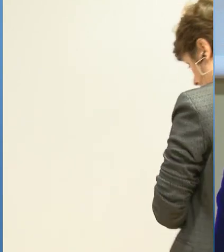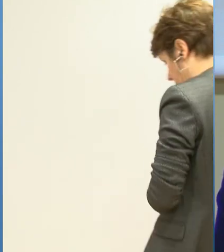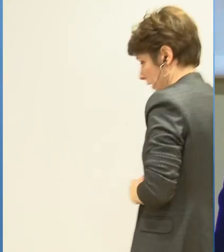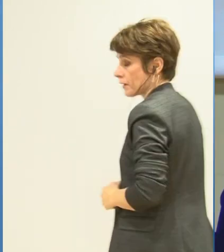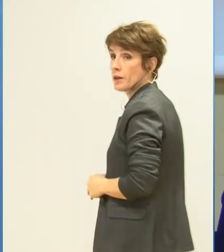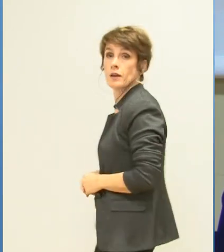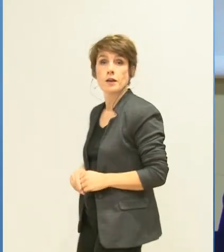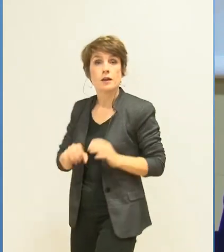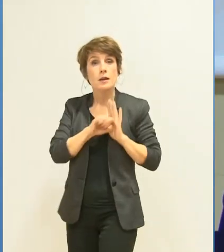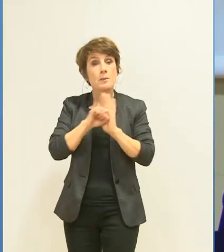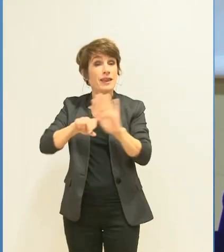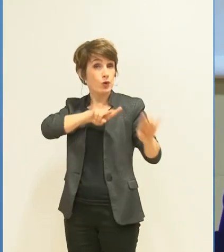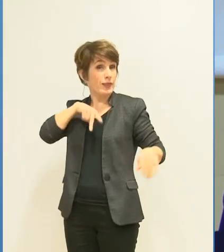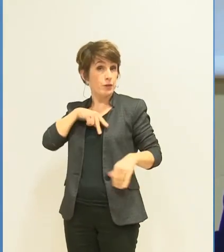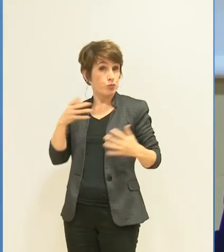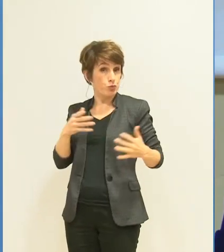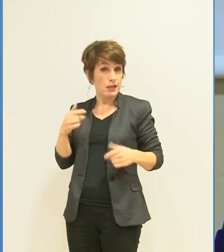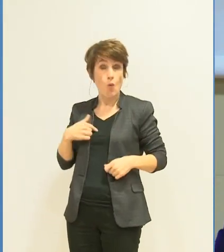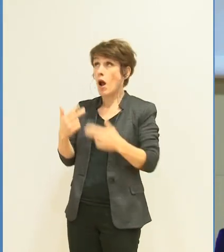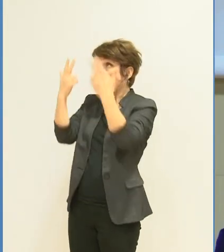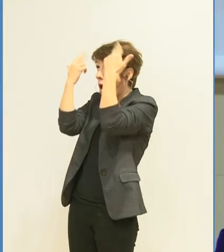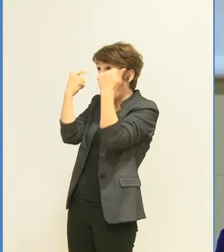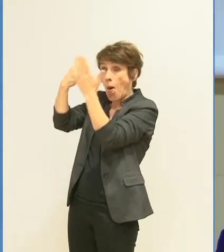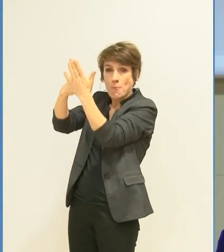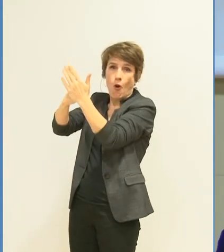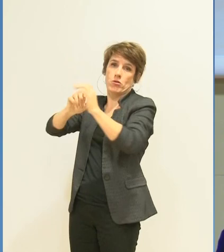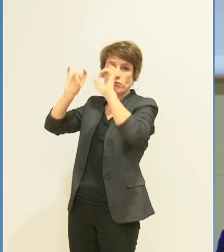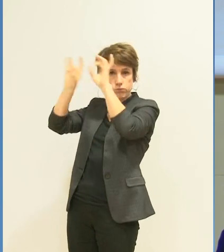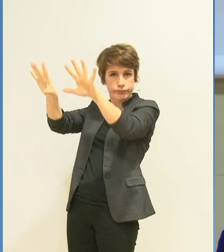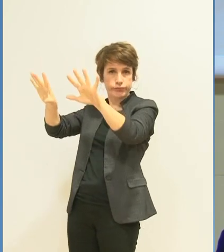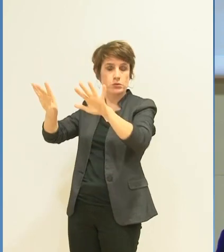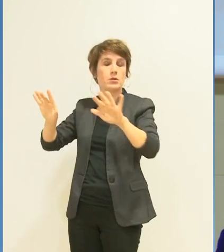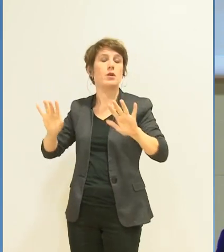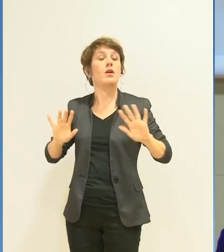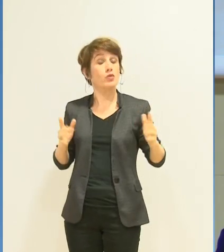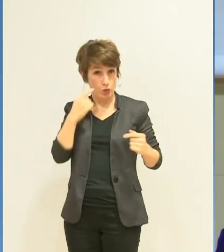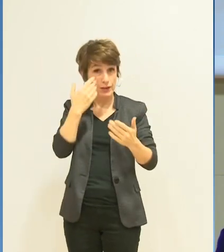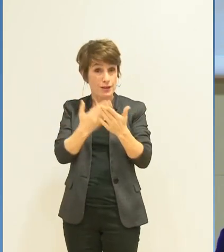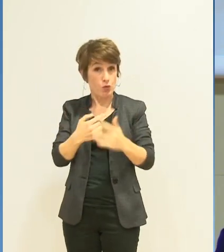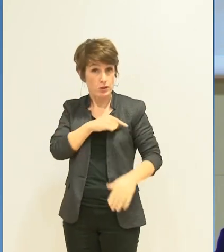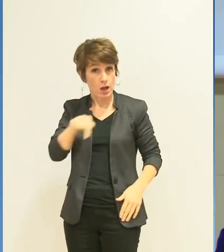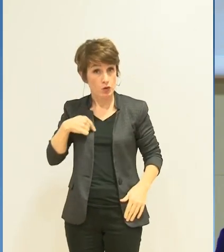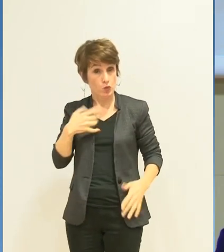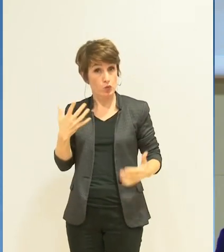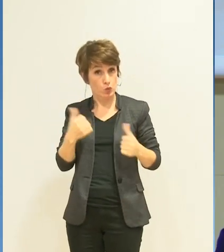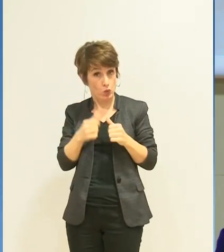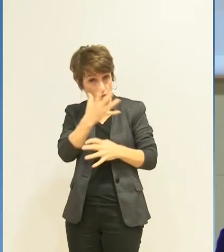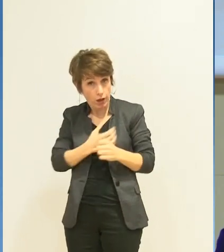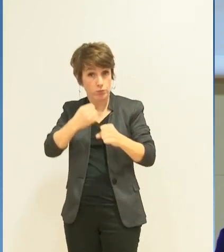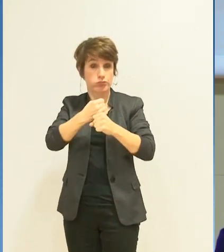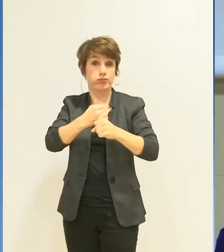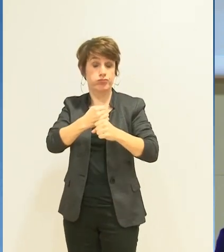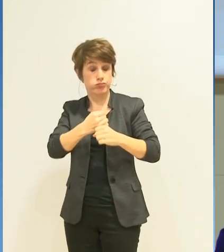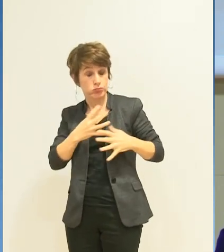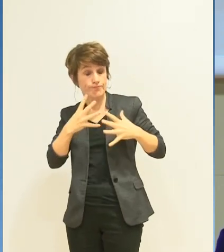nous soumettre aux banques c'est aussi monsieur tu cher pour cela que nous avons été parmi les fondateurs de l' agence france look